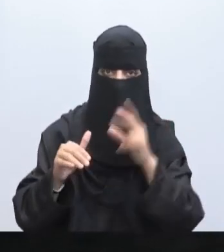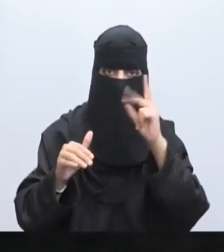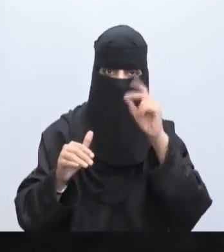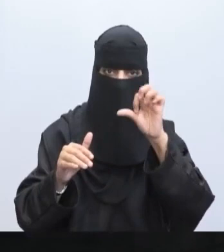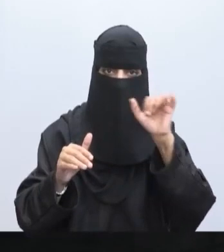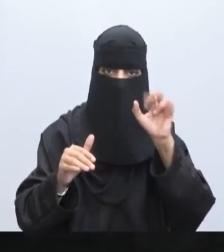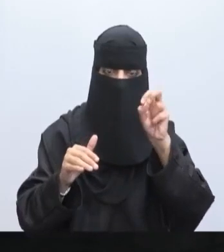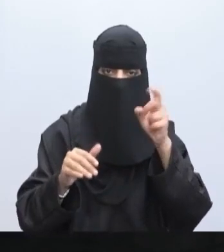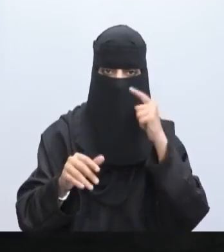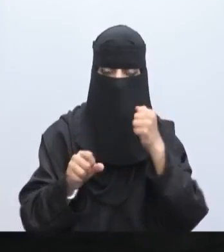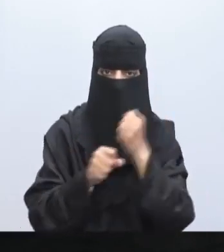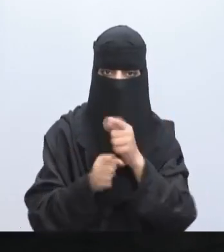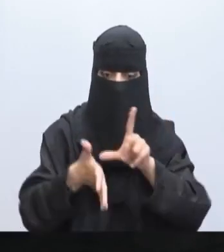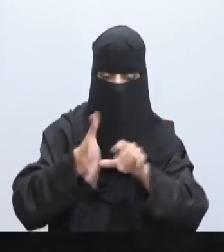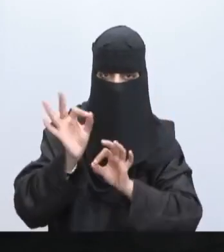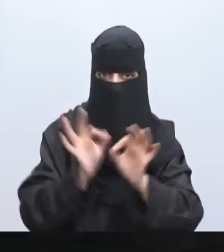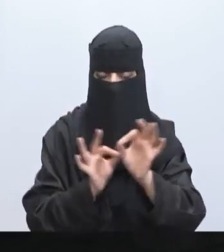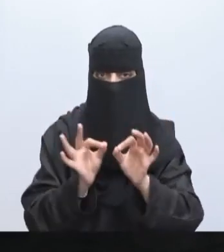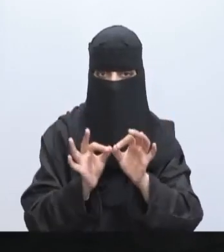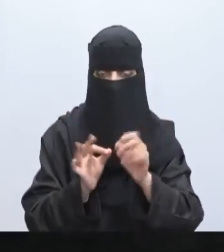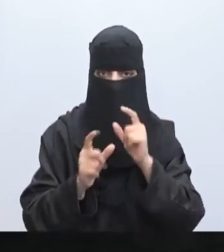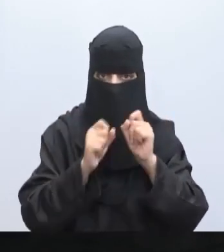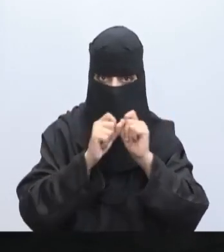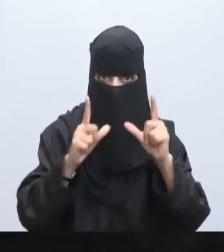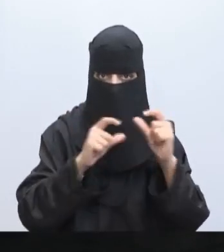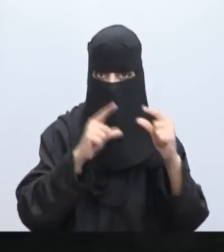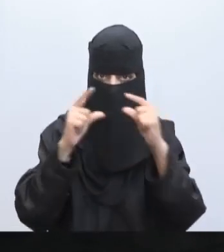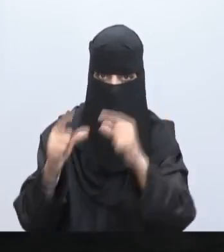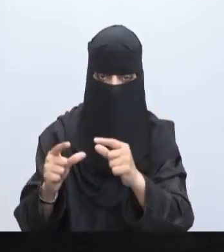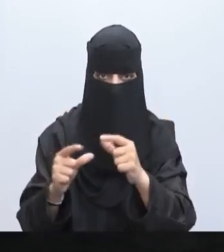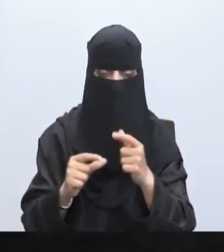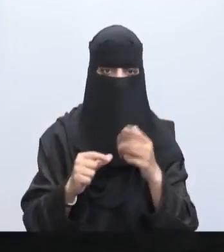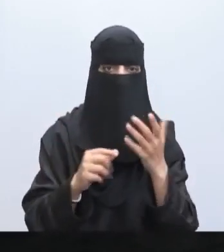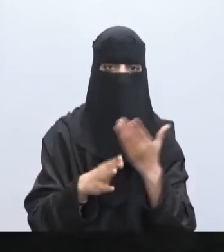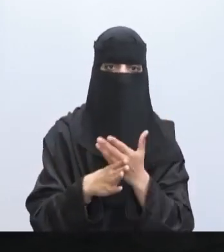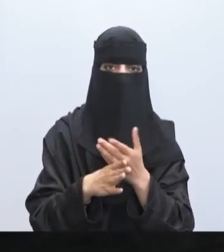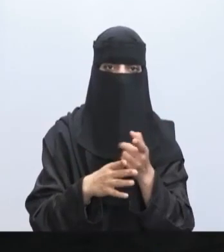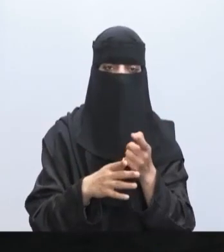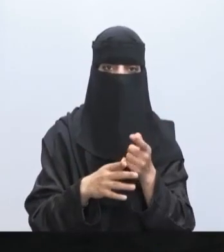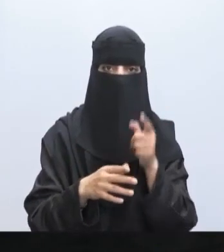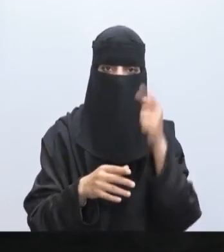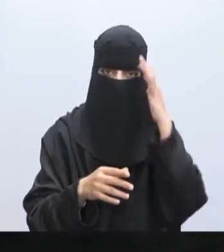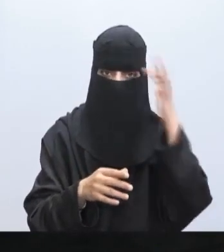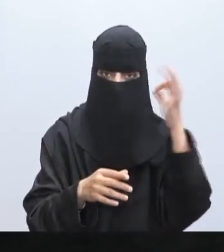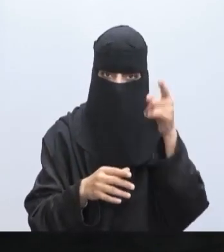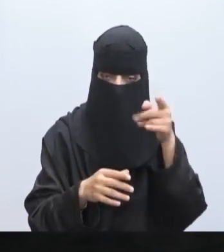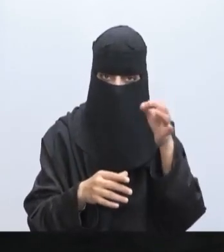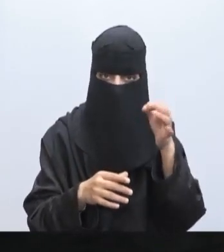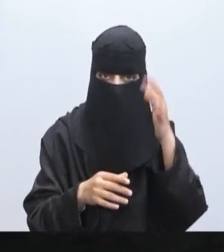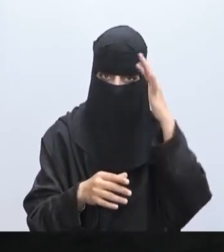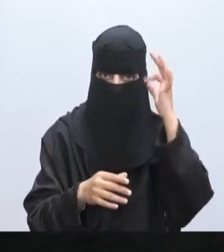ينتهج هذه الاستراتيجيه لهي دلاله واضحه على حكمه